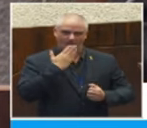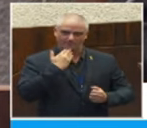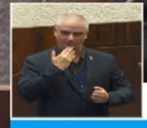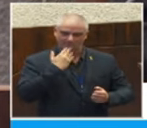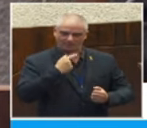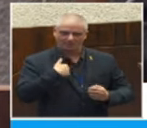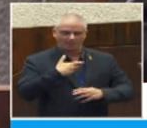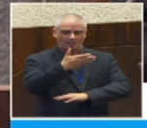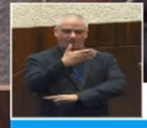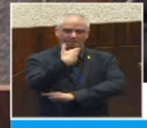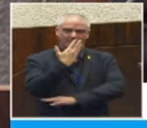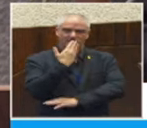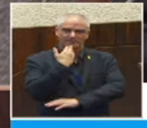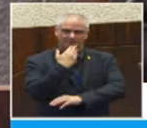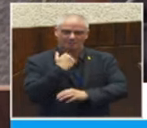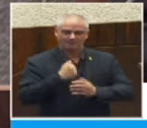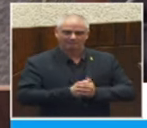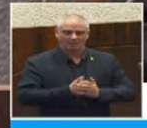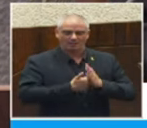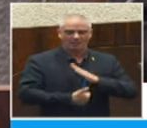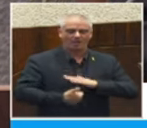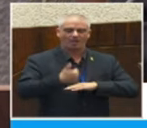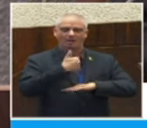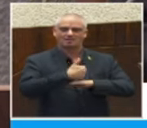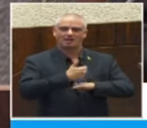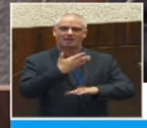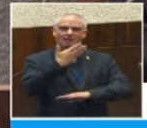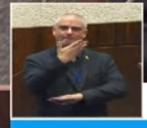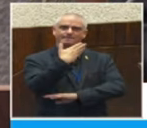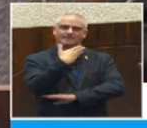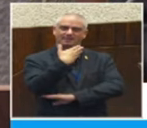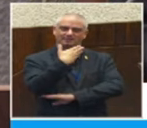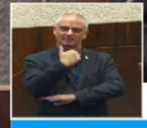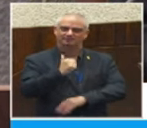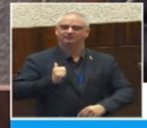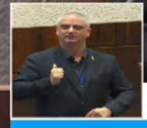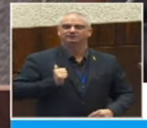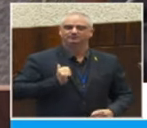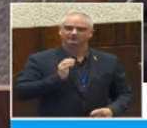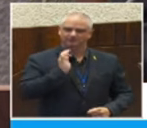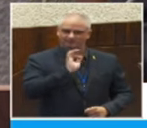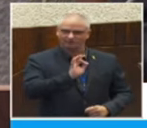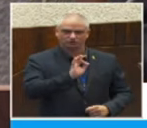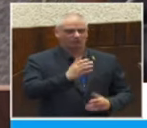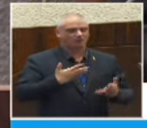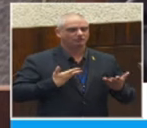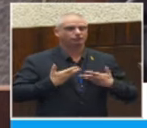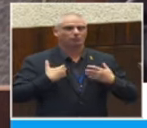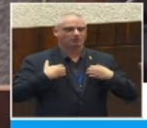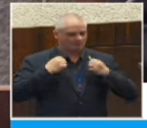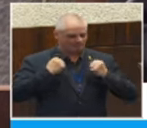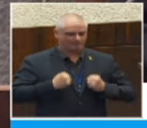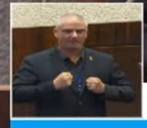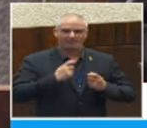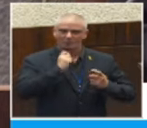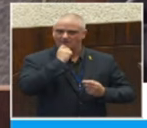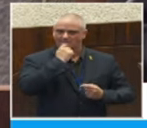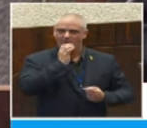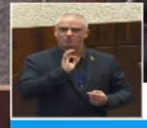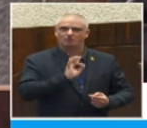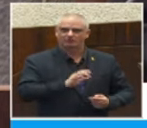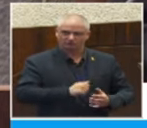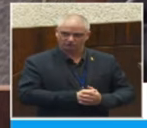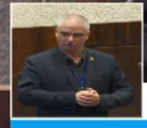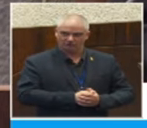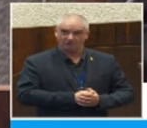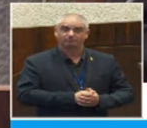ישראל, הנהגתה המדינית, צבאה, שירותי הביטחון והמודיעין שלה,